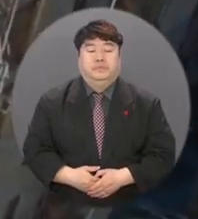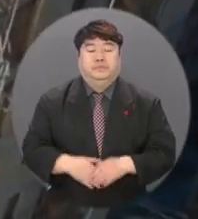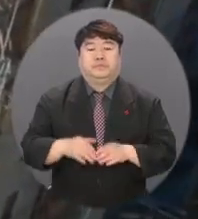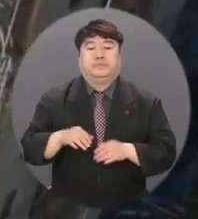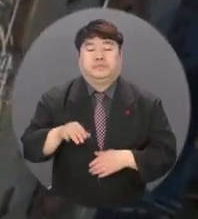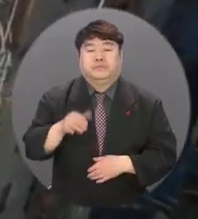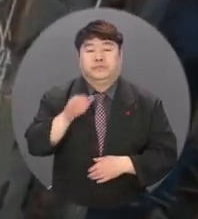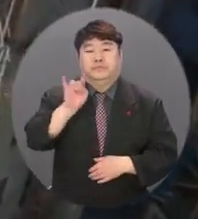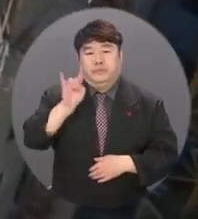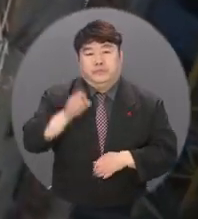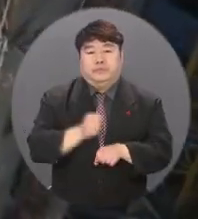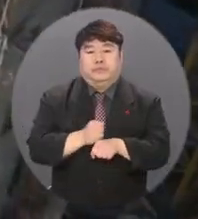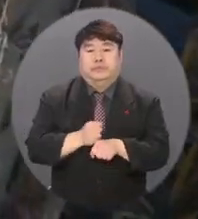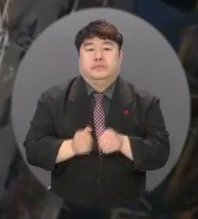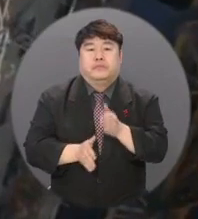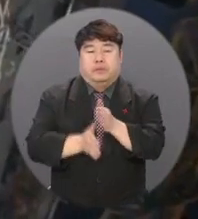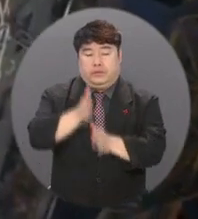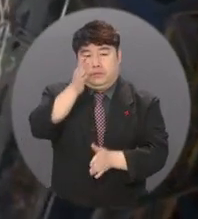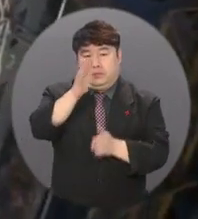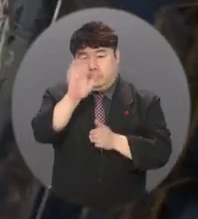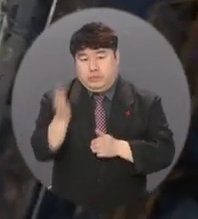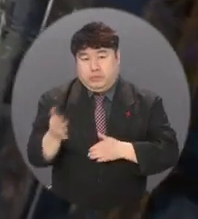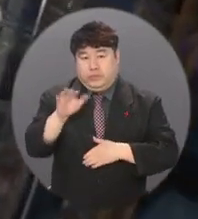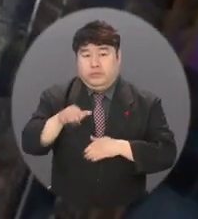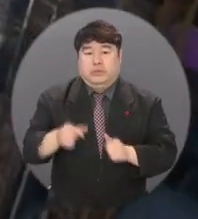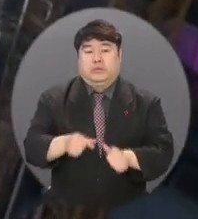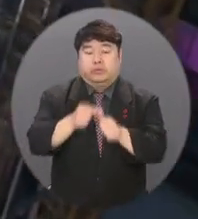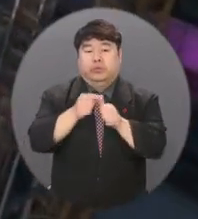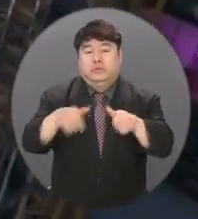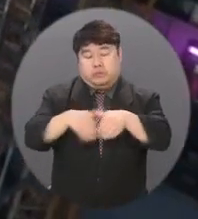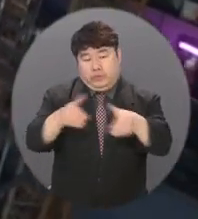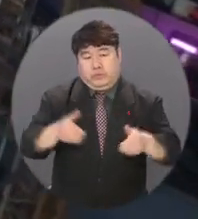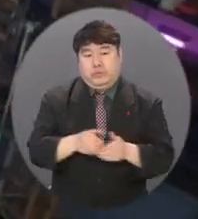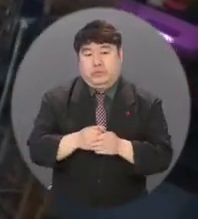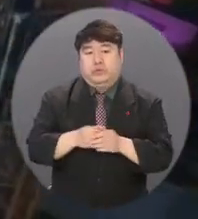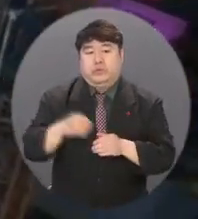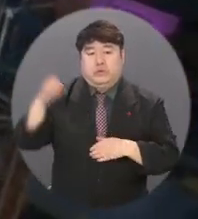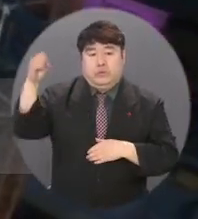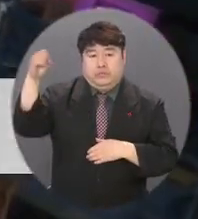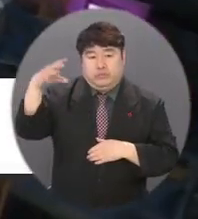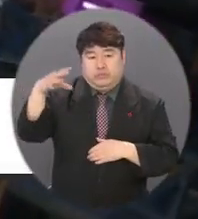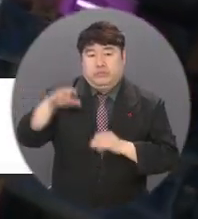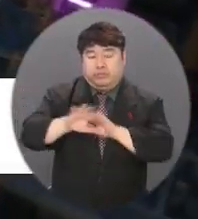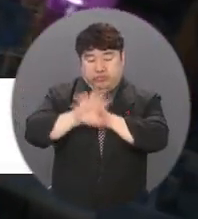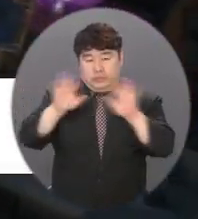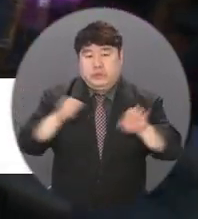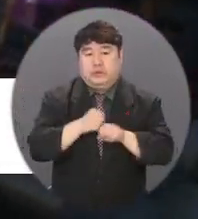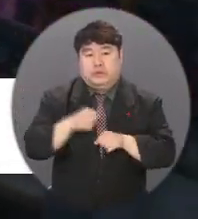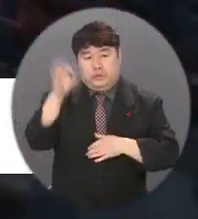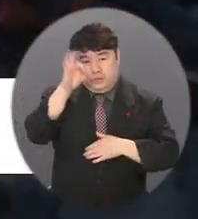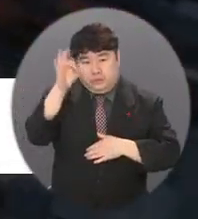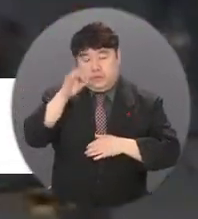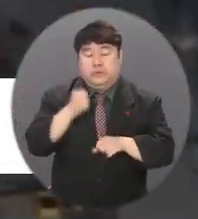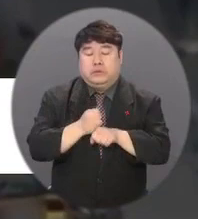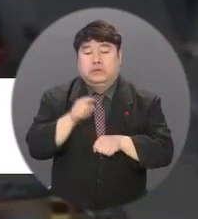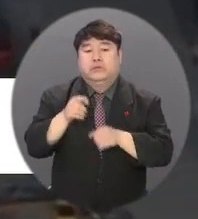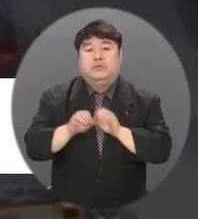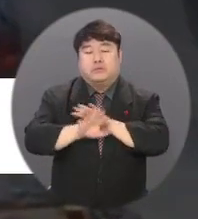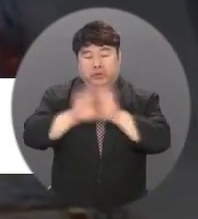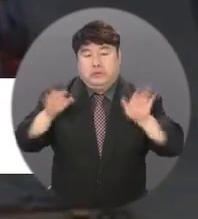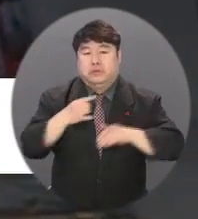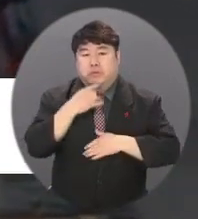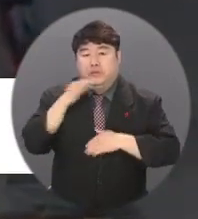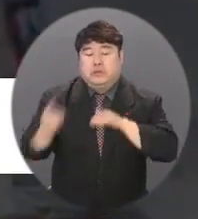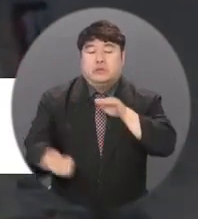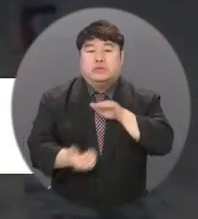현대아이파크 붕괴사고 현장에서 구조대가 불을 밝힌 채 수색 활동에 나섰습니다 그동안 주간에 만 이루어지던